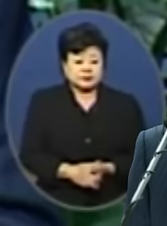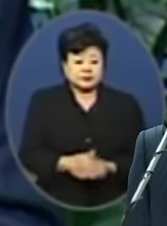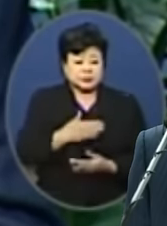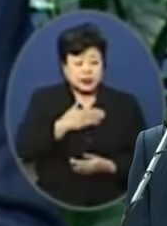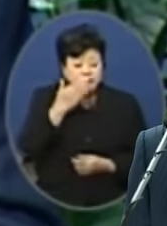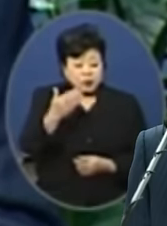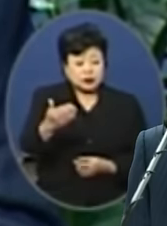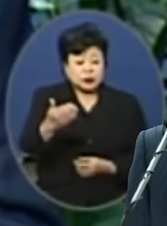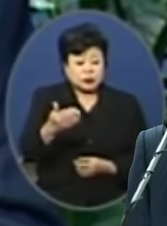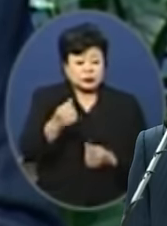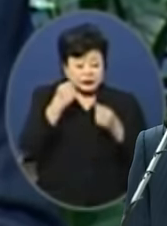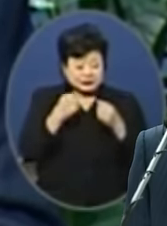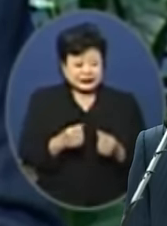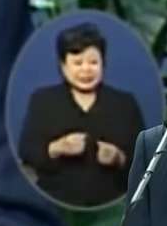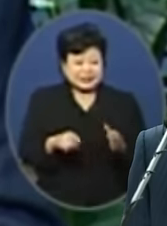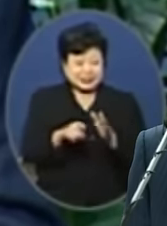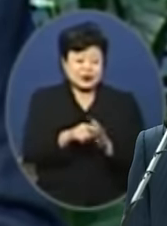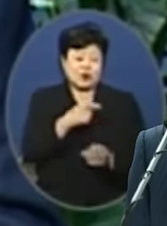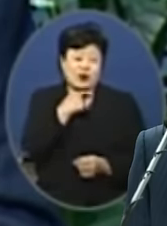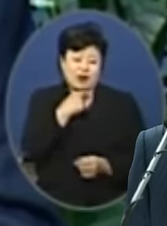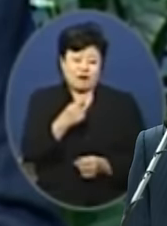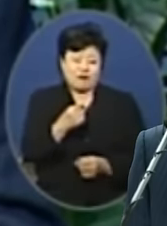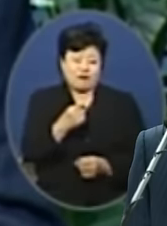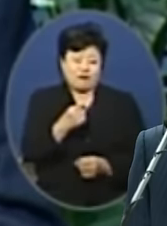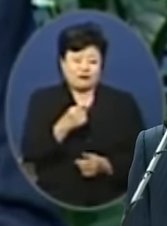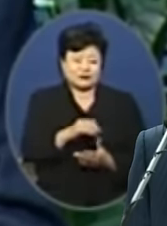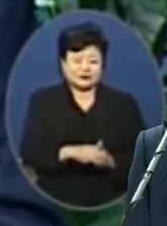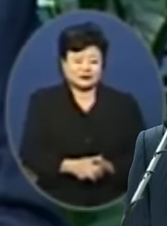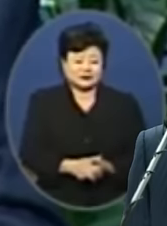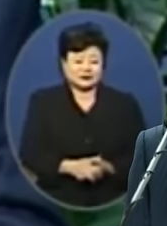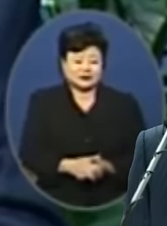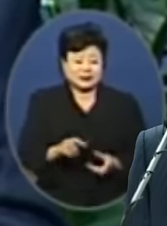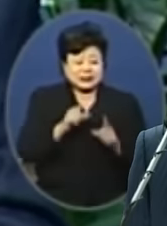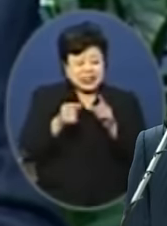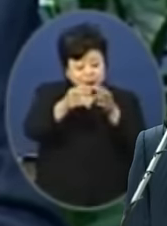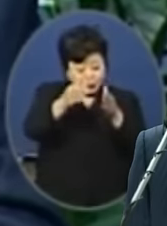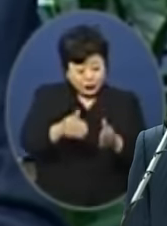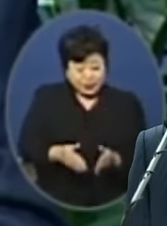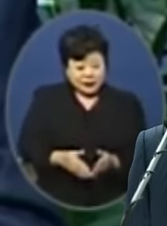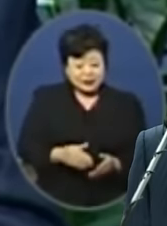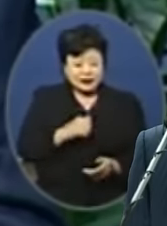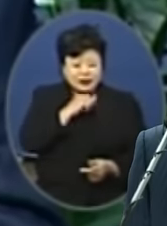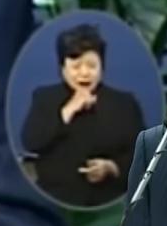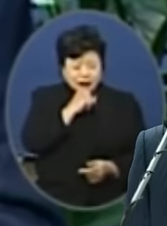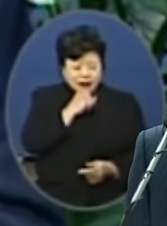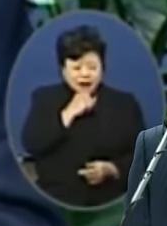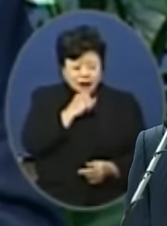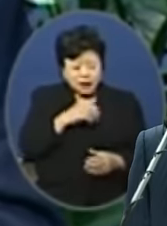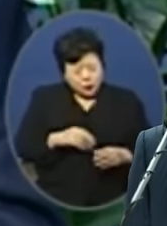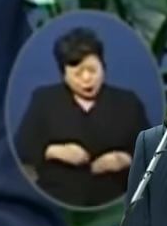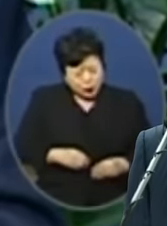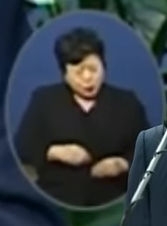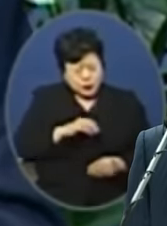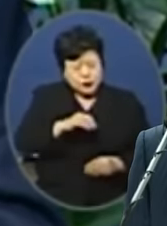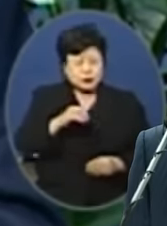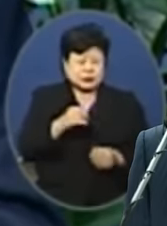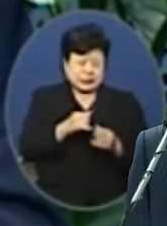나는 여러분이 그러한 삶을 살기를 원하고 그러한 삶을 통해서 가난하고 헐벗고 굶주린